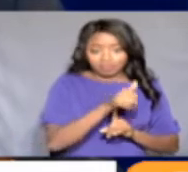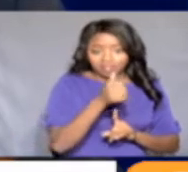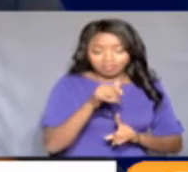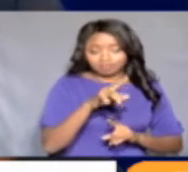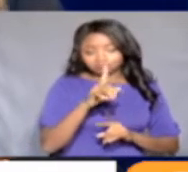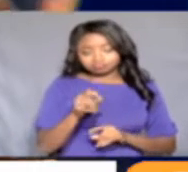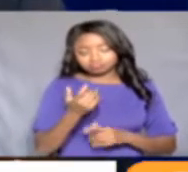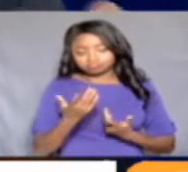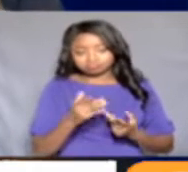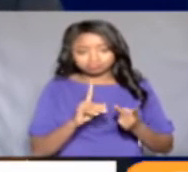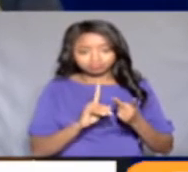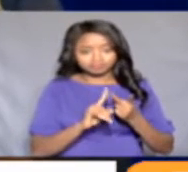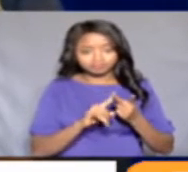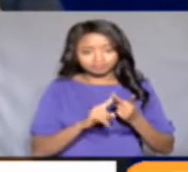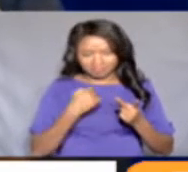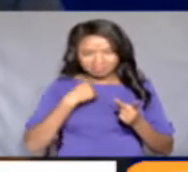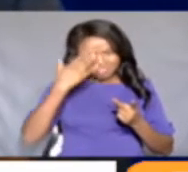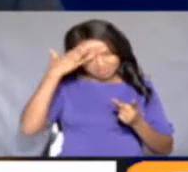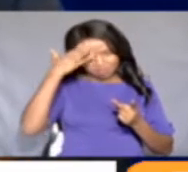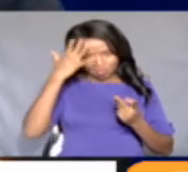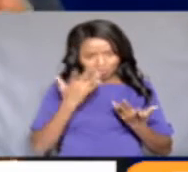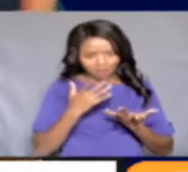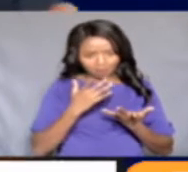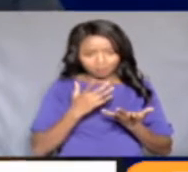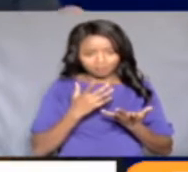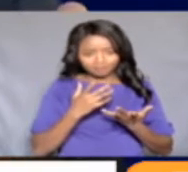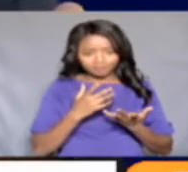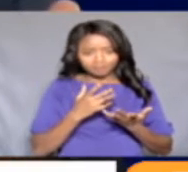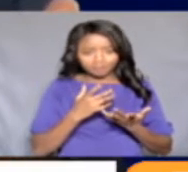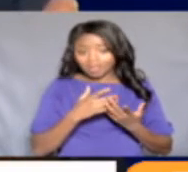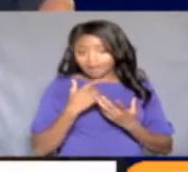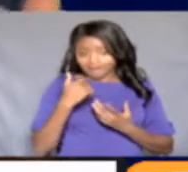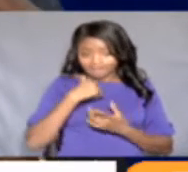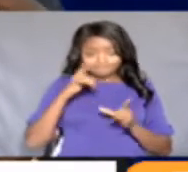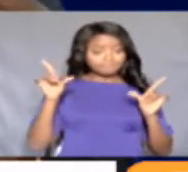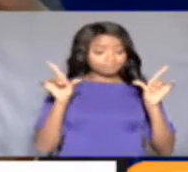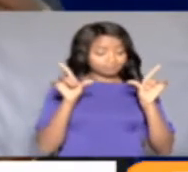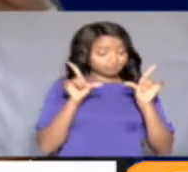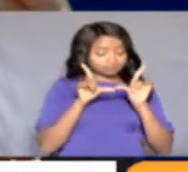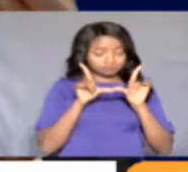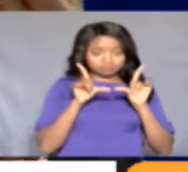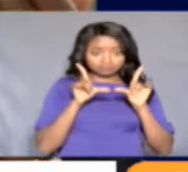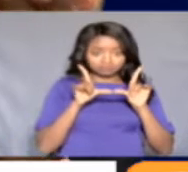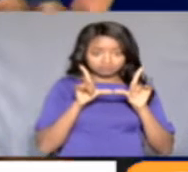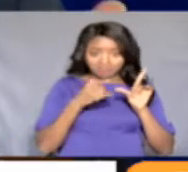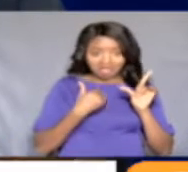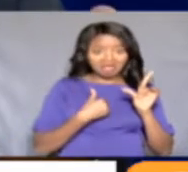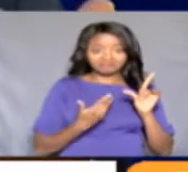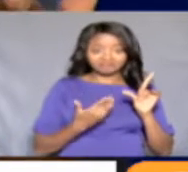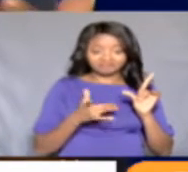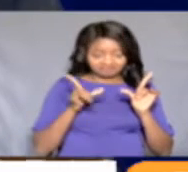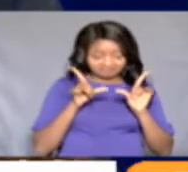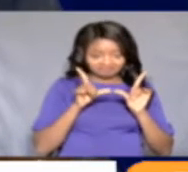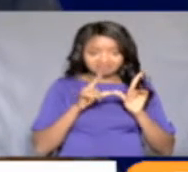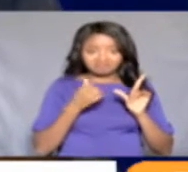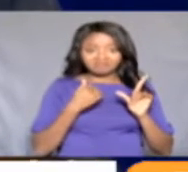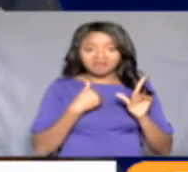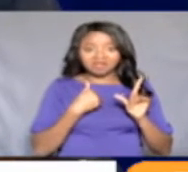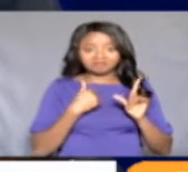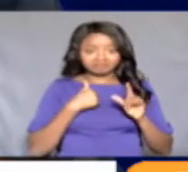itajua ndiposa nipate certificate ya kuwa